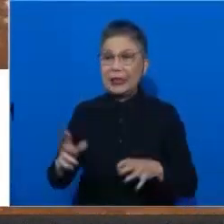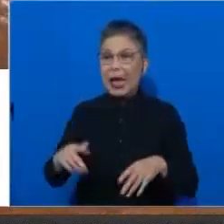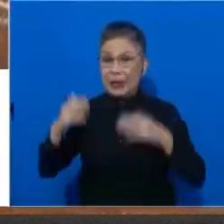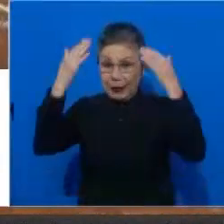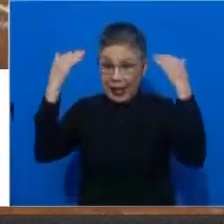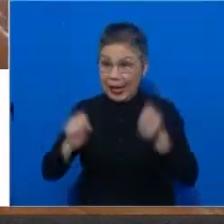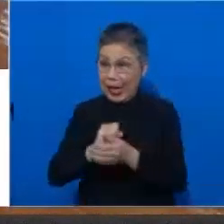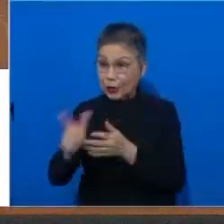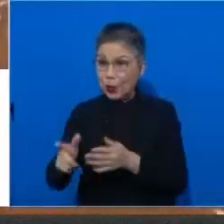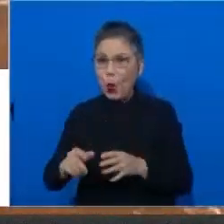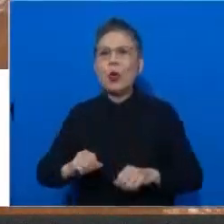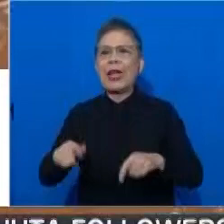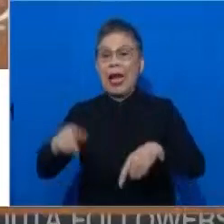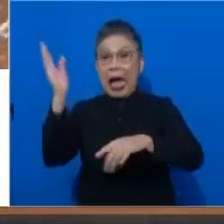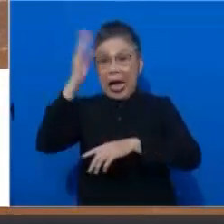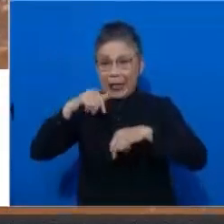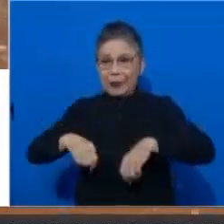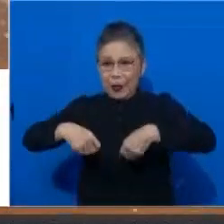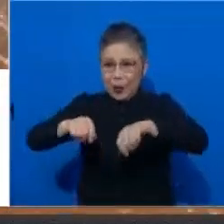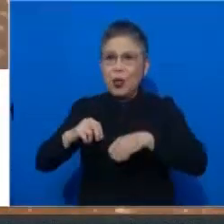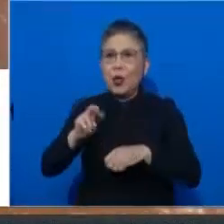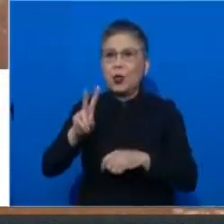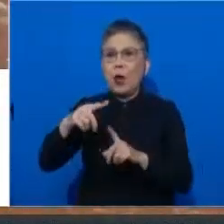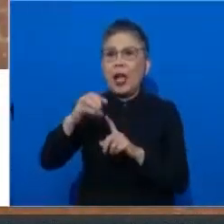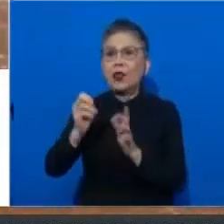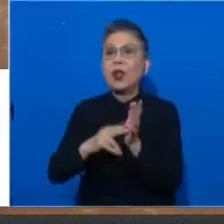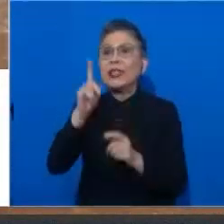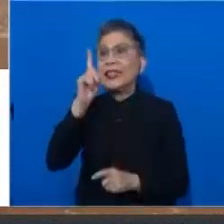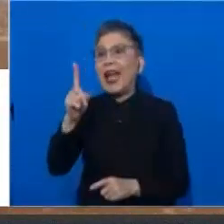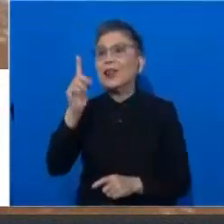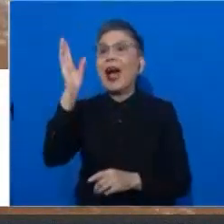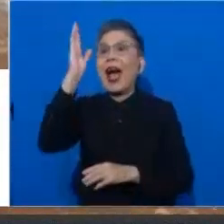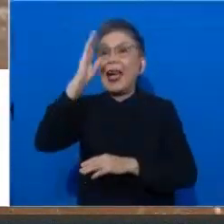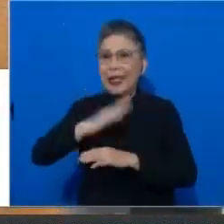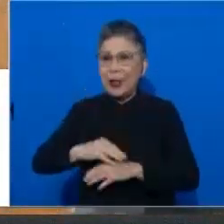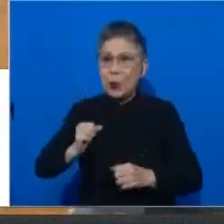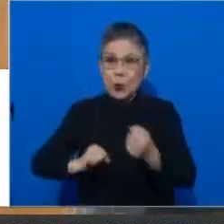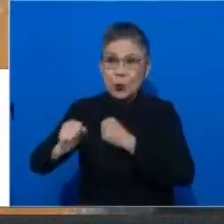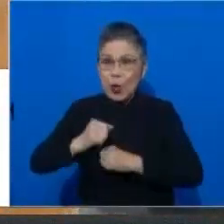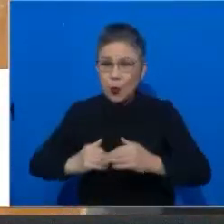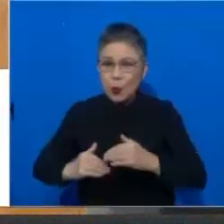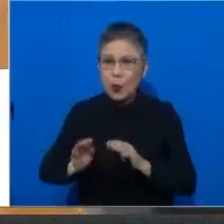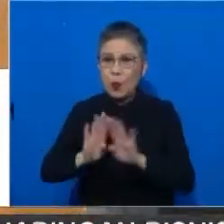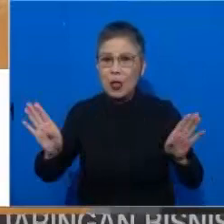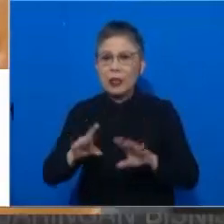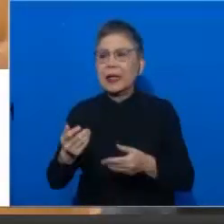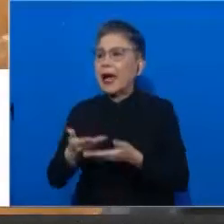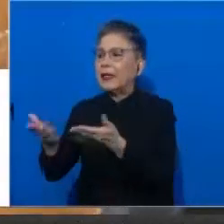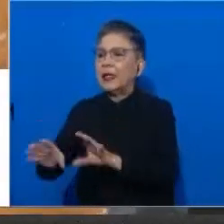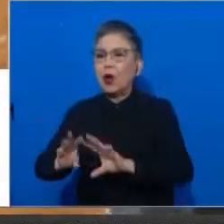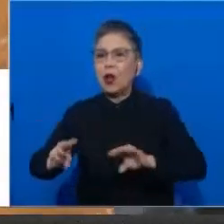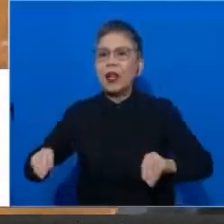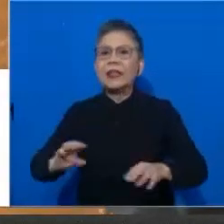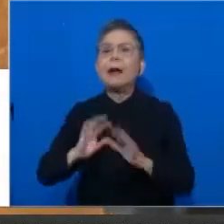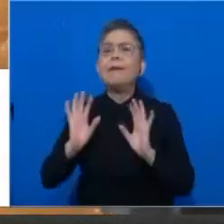petani, ia kini mampu memproduksi gula hingga 2 ton per hari. Usahanya pun kini bisa membuka peluang kerja bagi warga